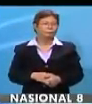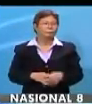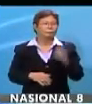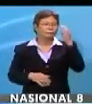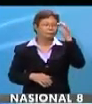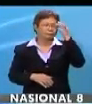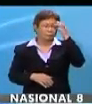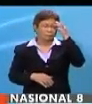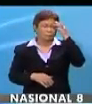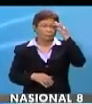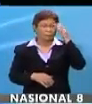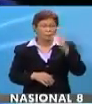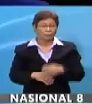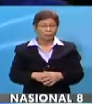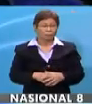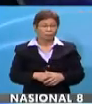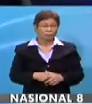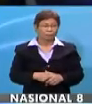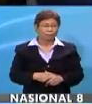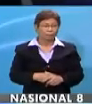integrated oleochemical hub